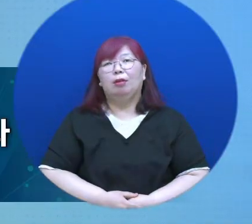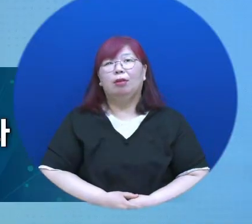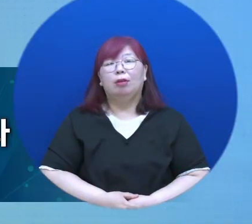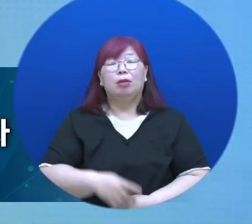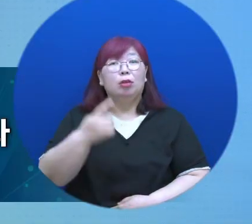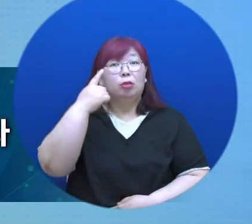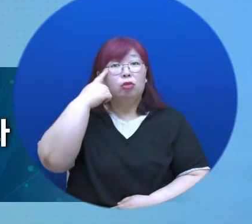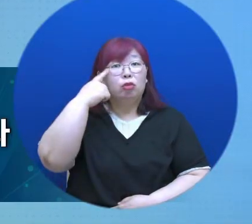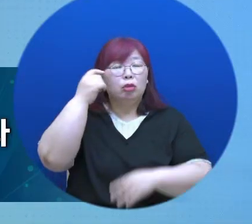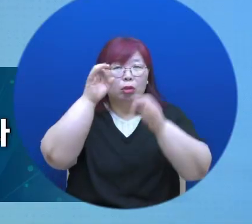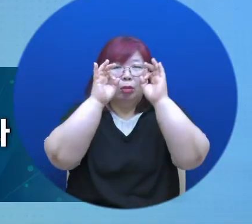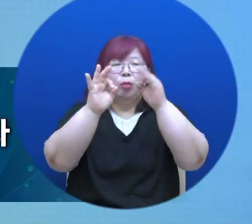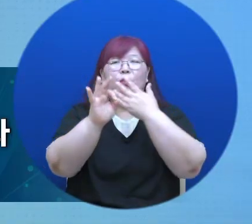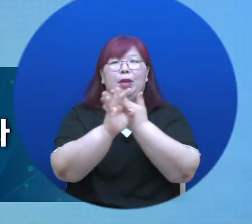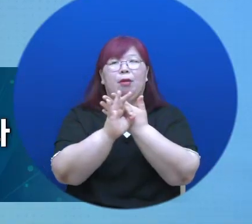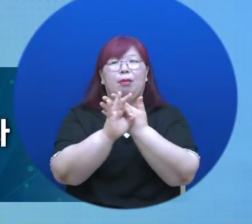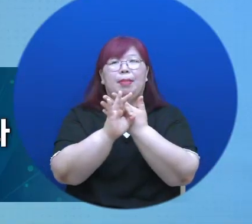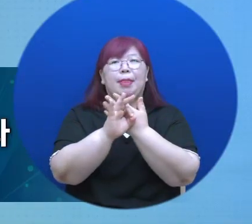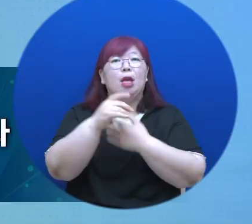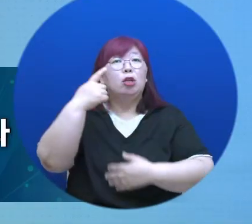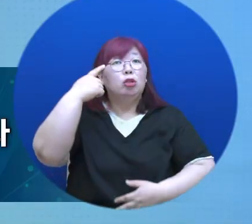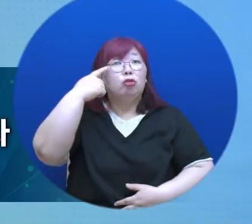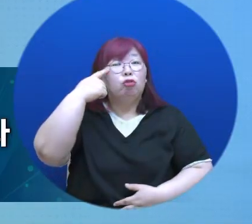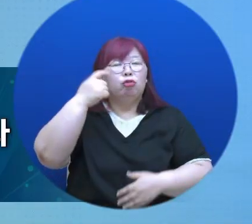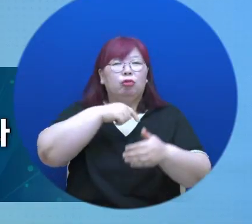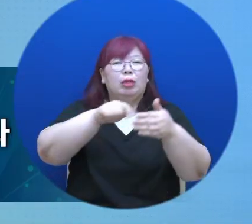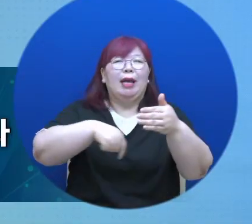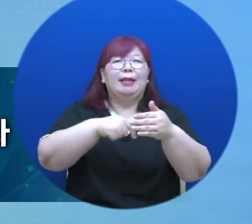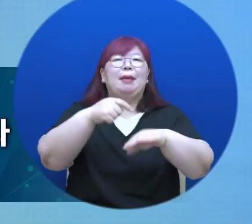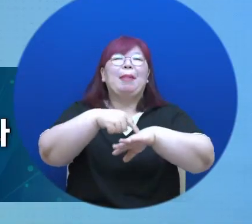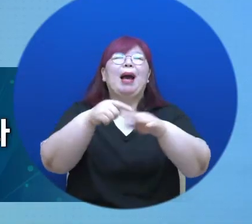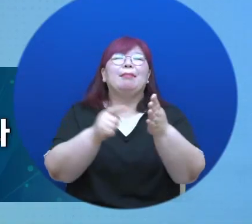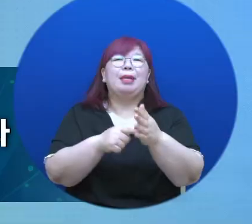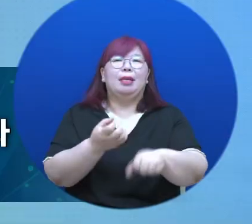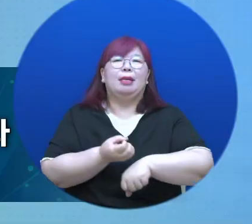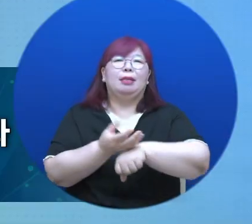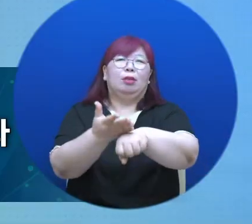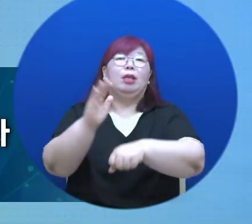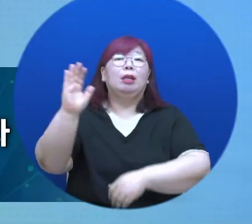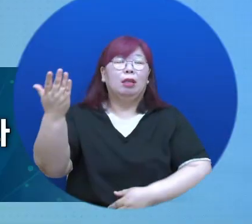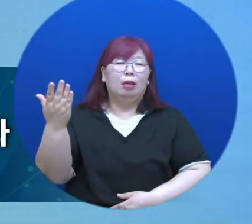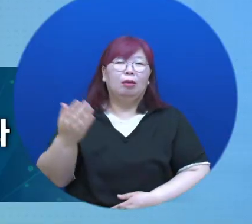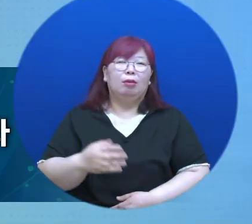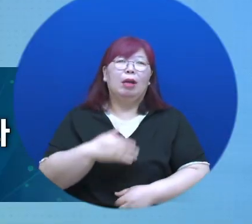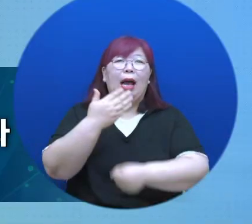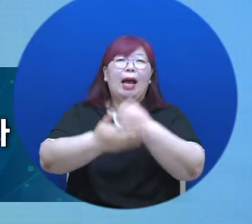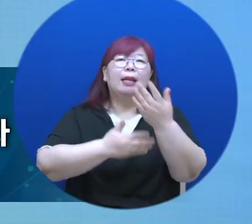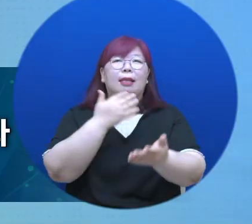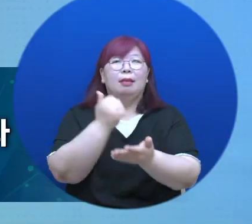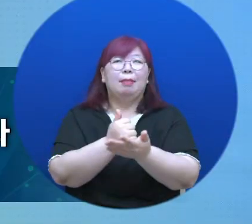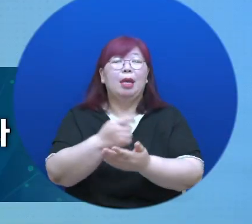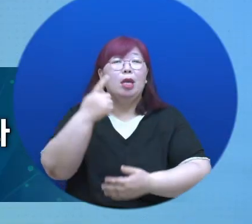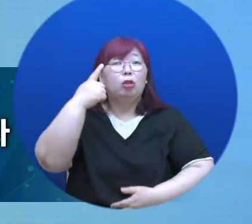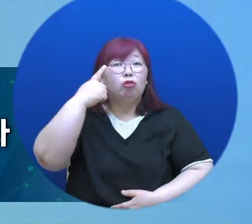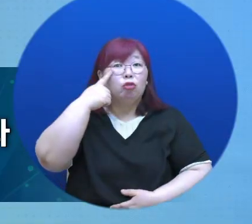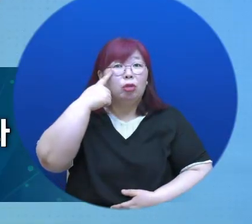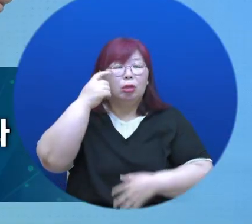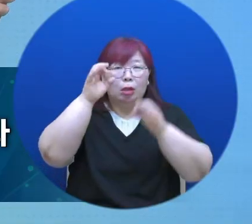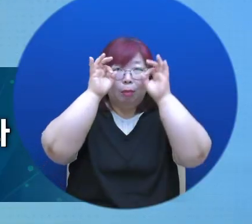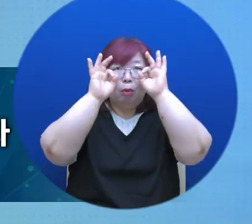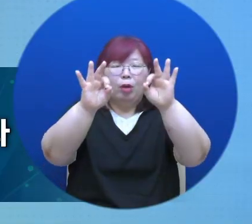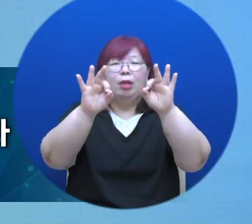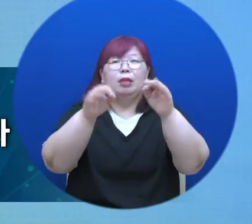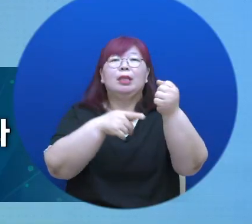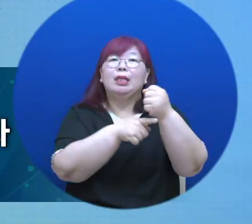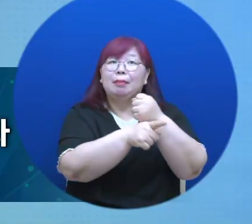눈빛을 보면 마음이 전달돼요. 따라서 하나님의 눈을 보라는 것은